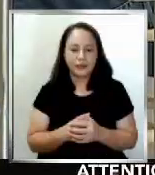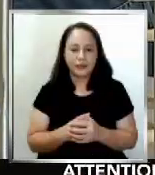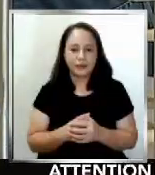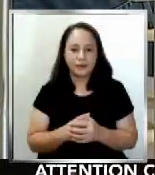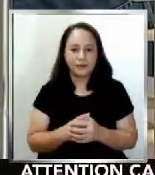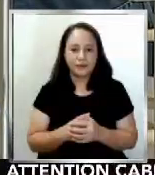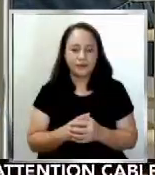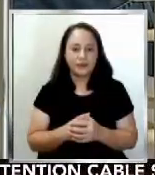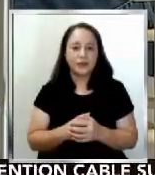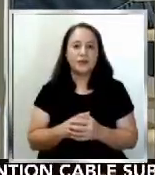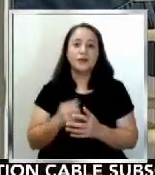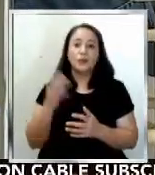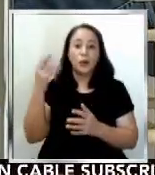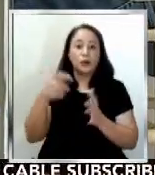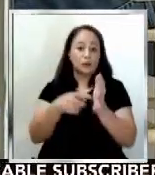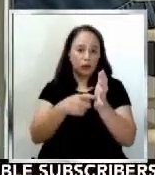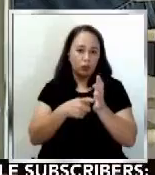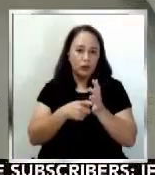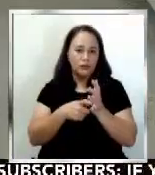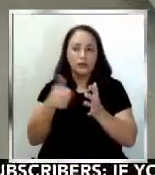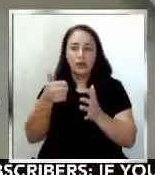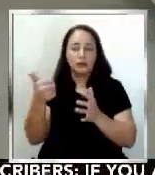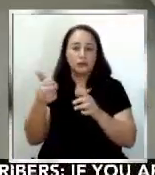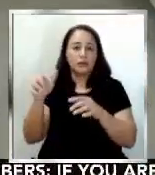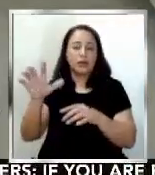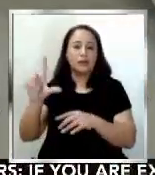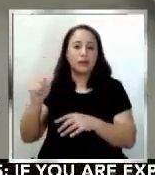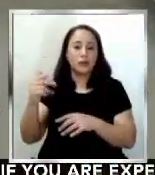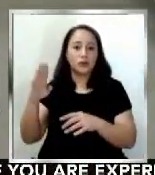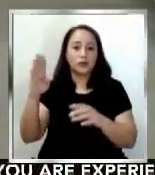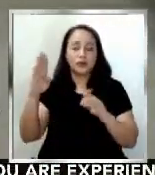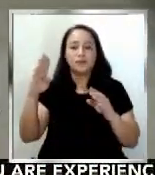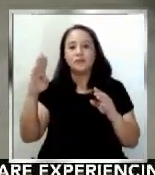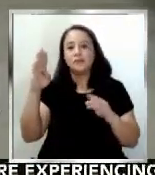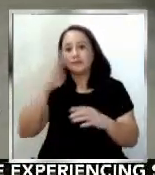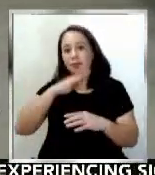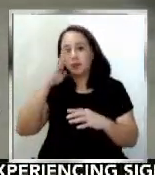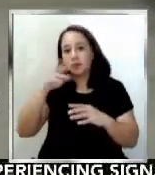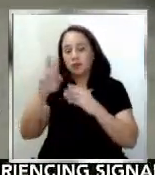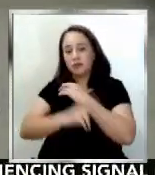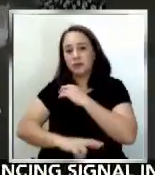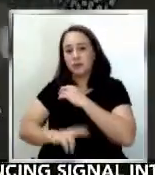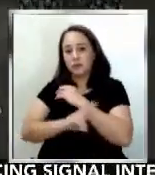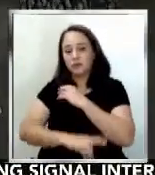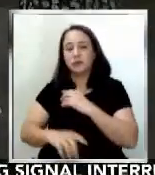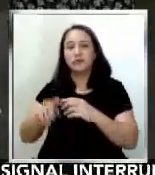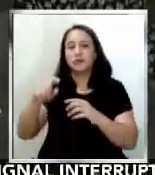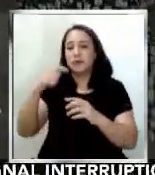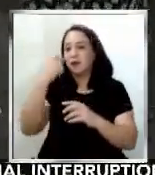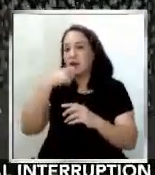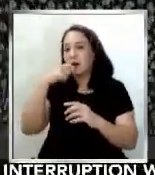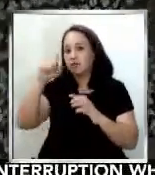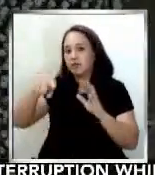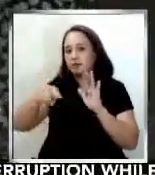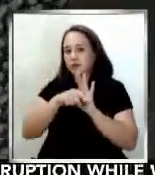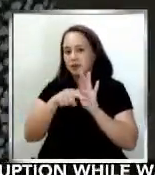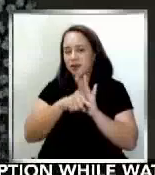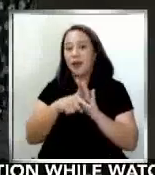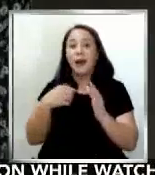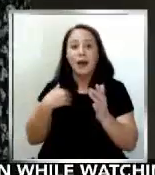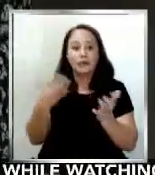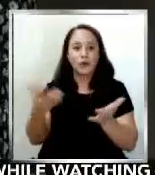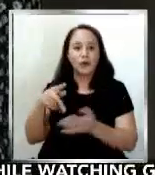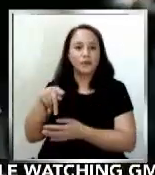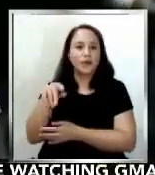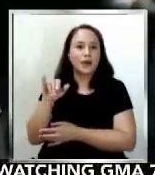Dahil requirement pa rin sa ilang LGU sa Bicol Region ang negative results sa COVID-19 test, may antigen testing na sa Parañaque Integrated